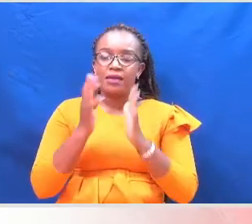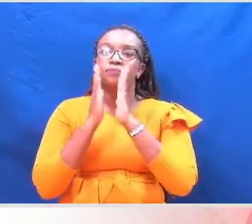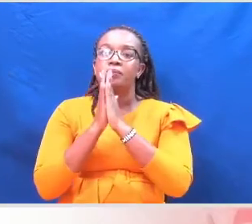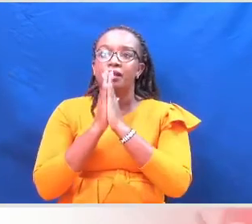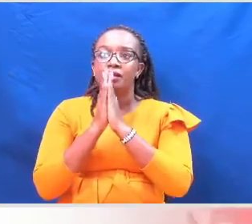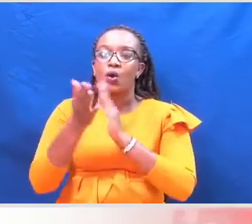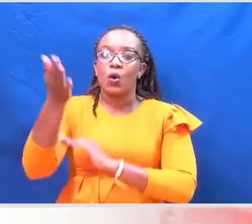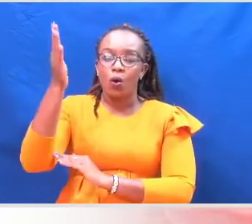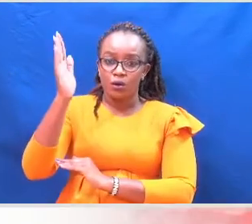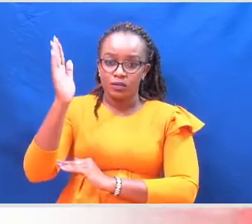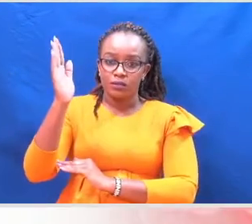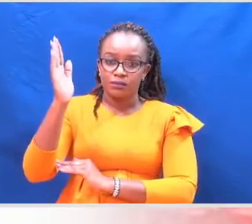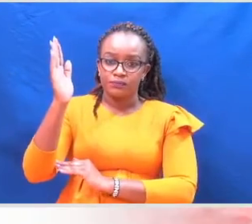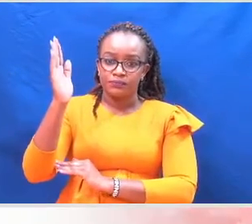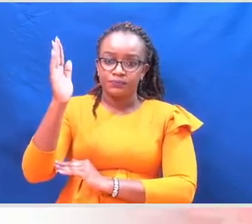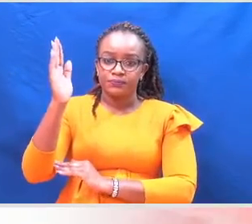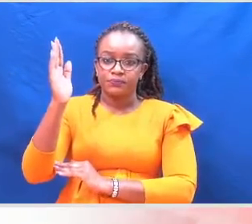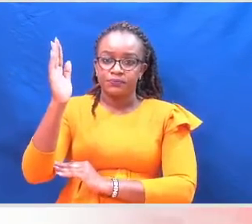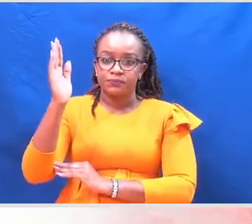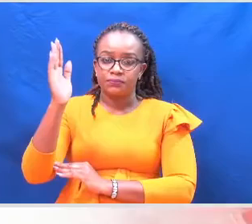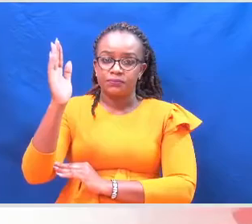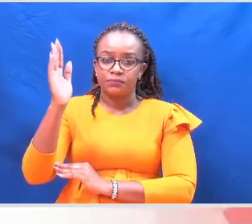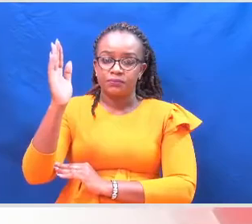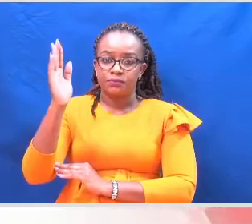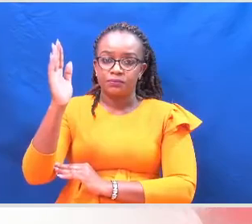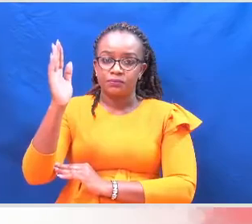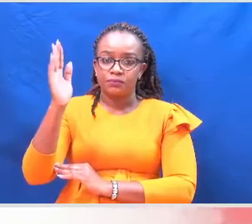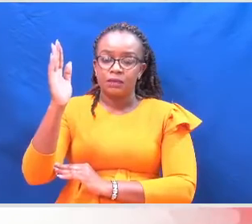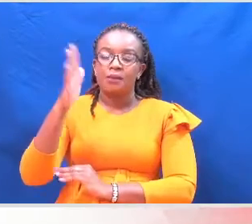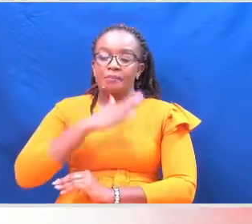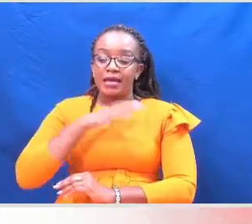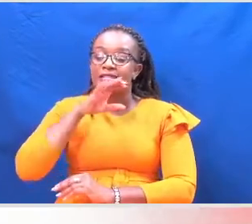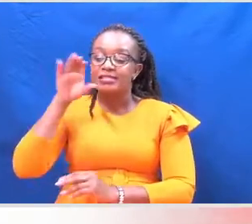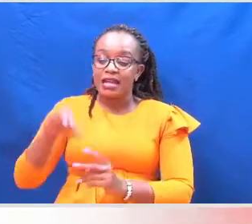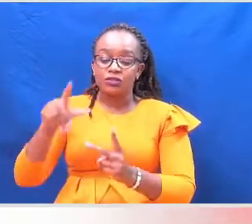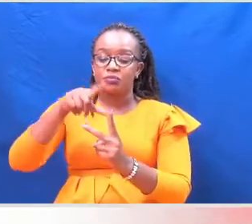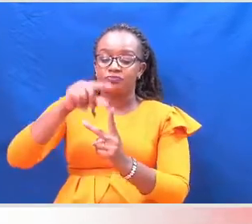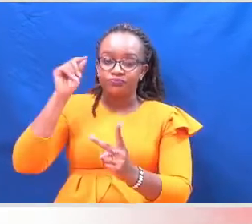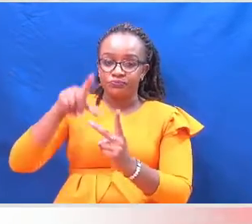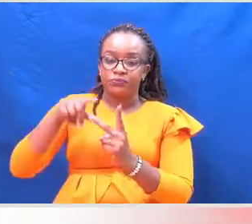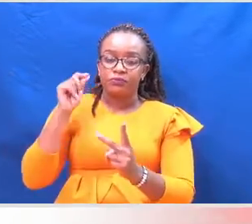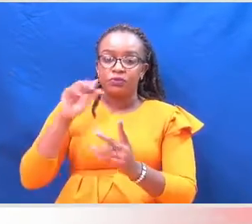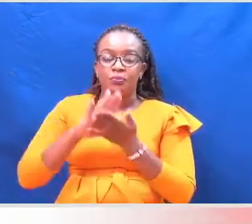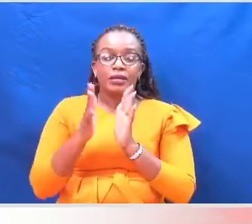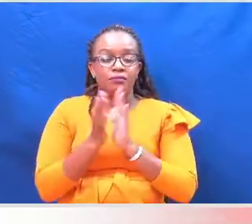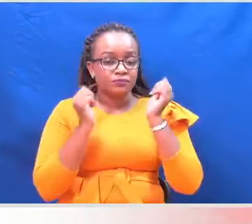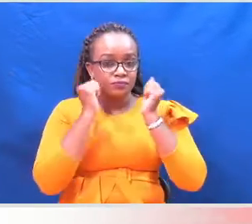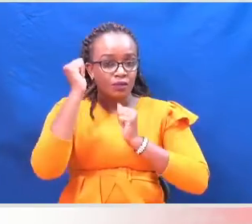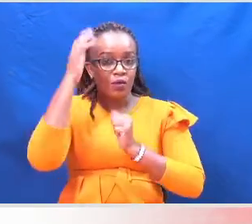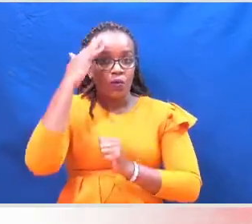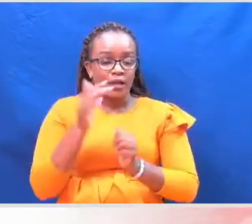kwa maombi achukue huyo mtoto wangu achukuliwe huko kwa unjesi. Juu anataka asaidie familia